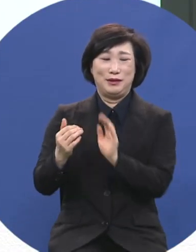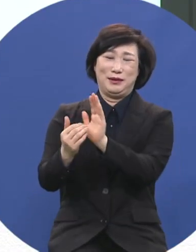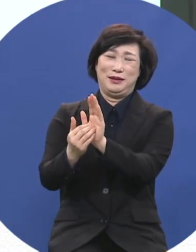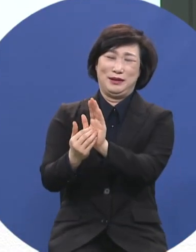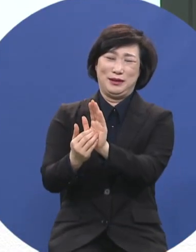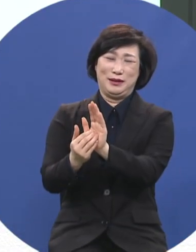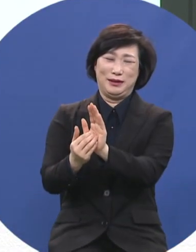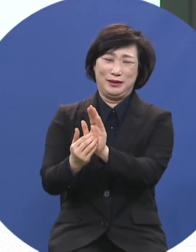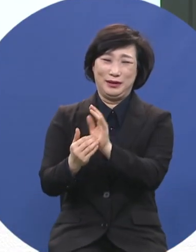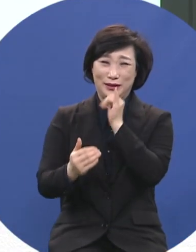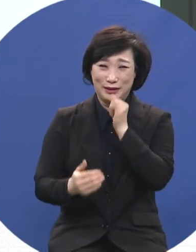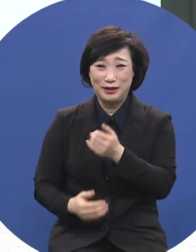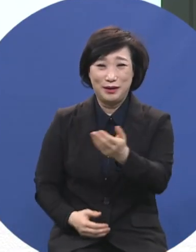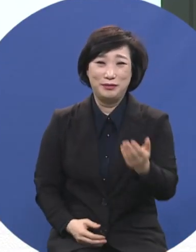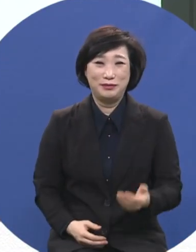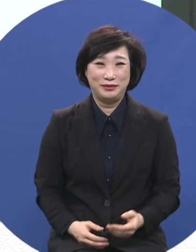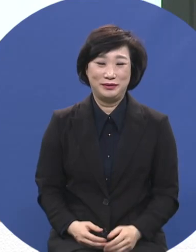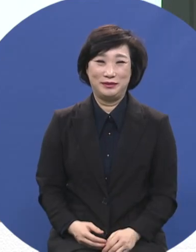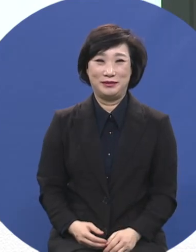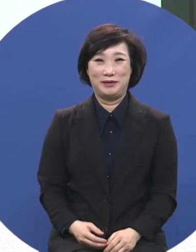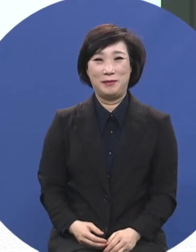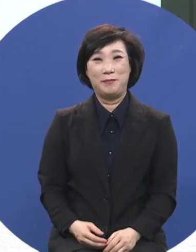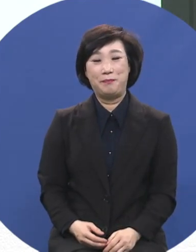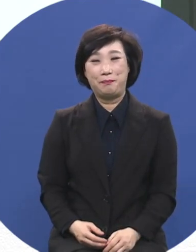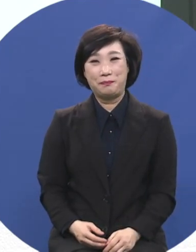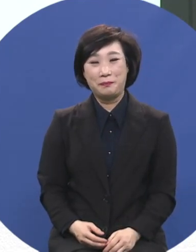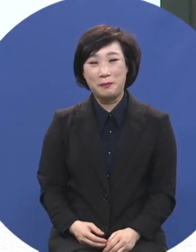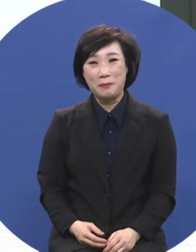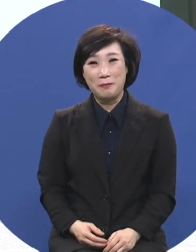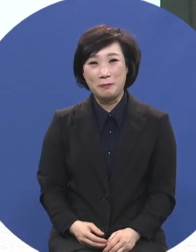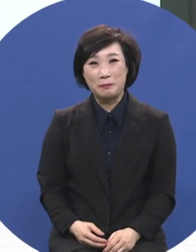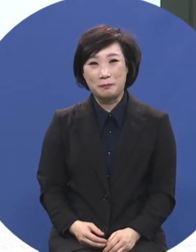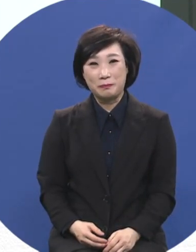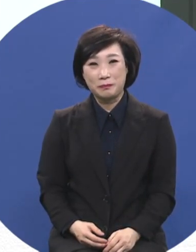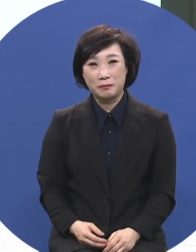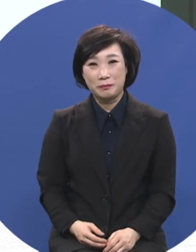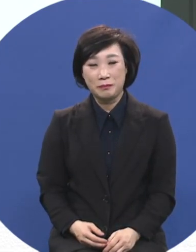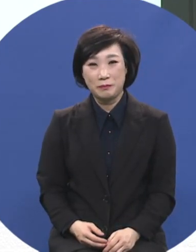배타하잖아. 배타. 예.